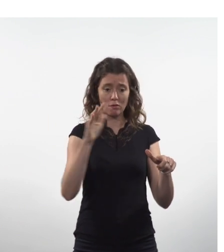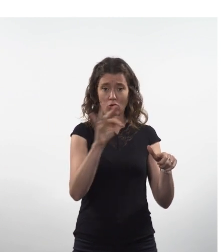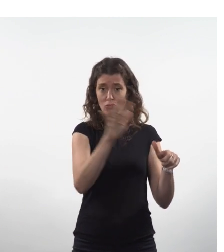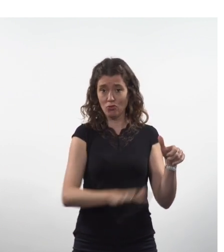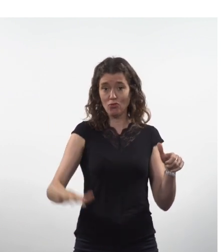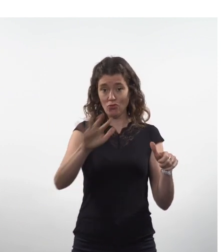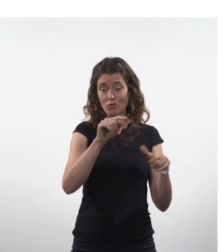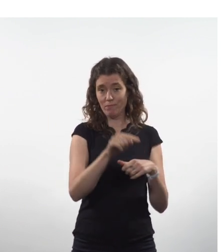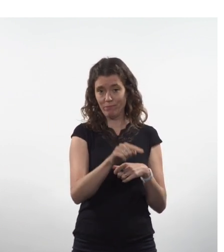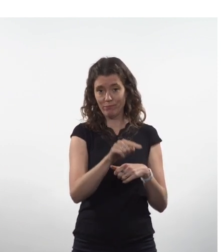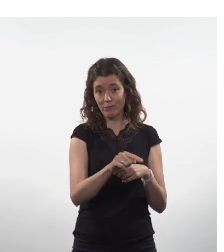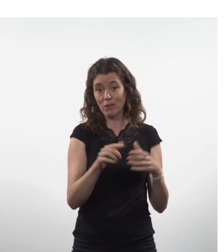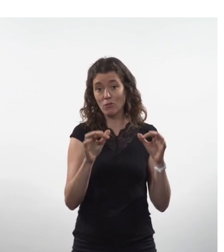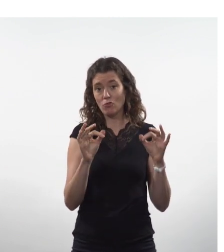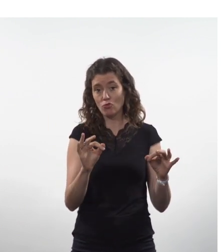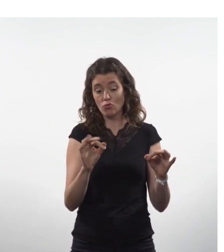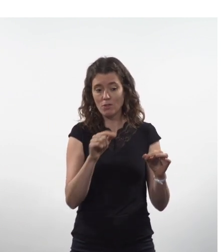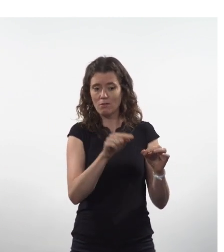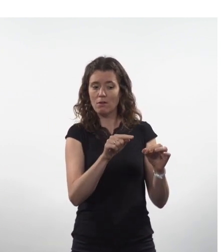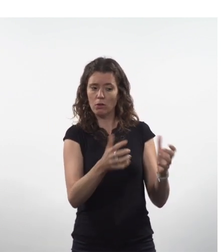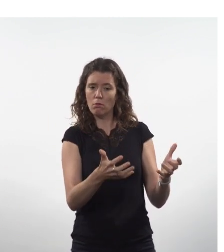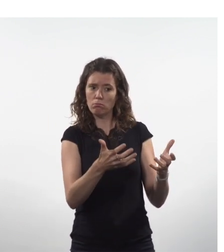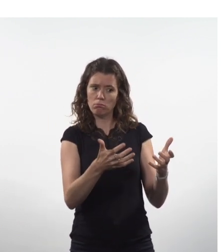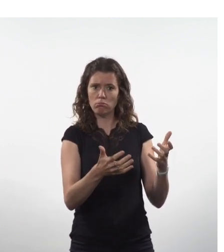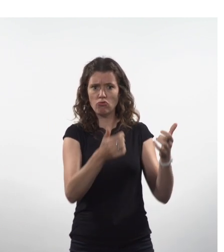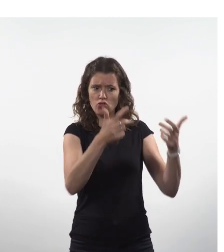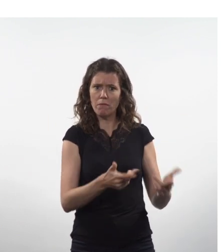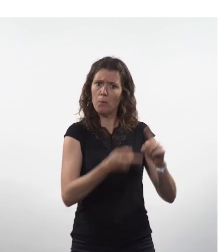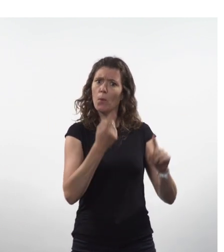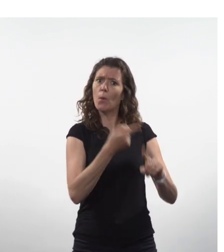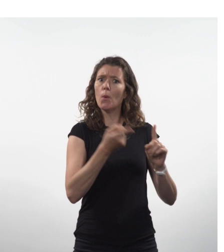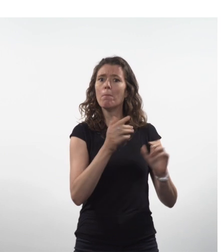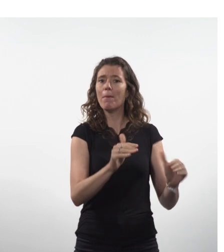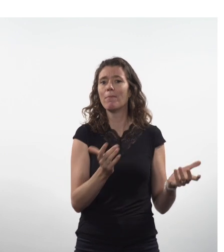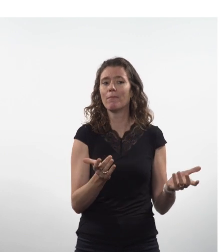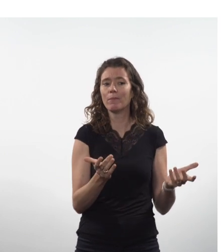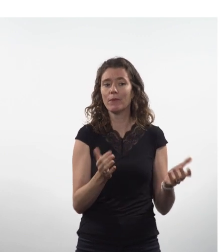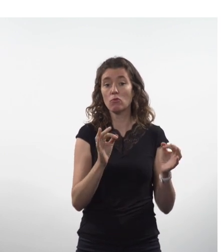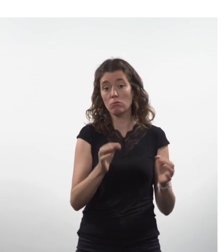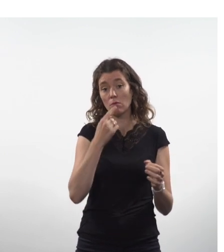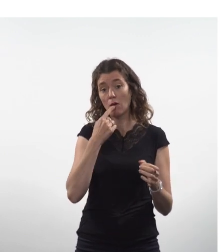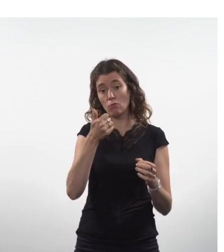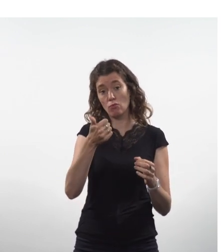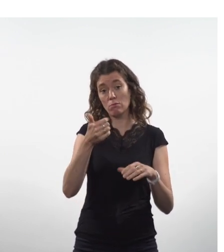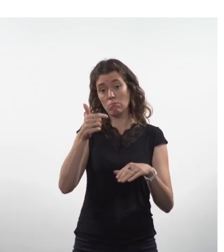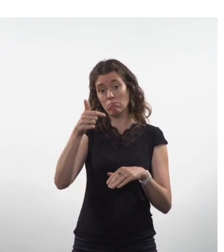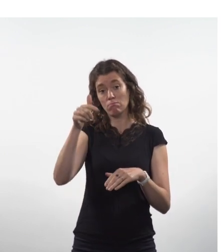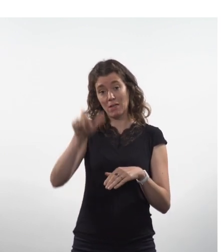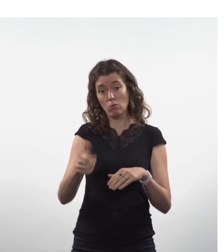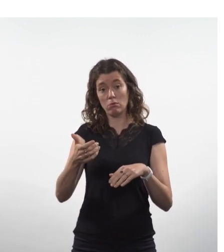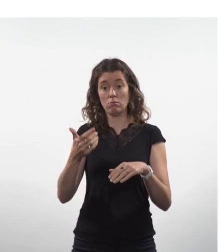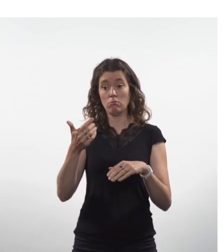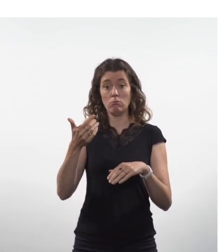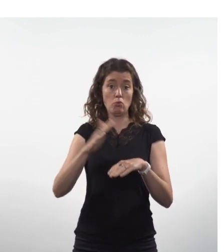France. Et donc, c'est un chiffre assez conséquent. C'est surtout qu'un étude sur 4 a des problèmes